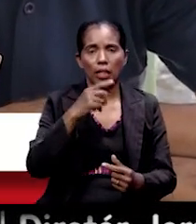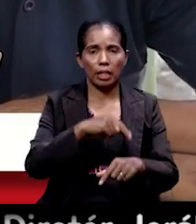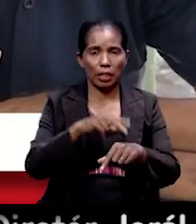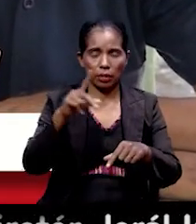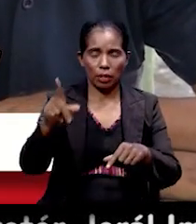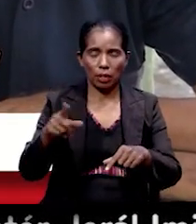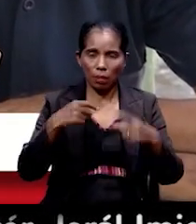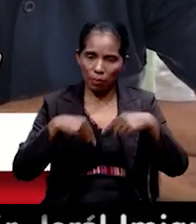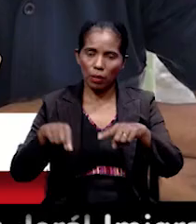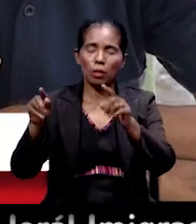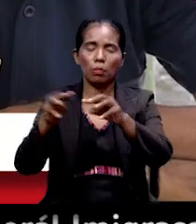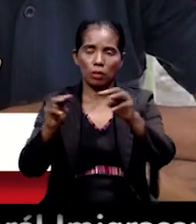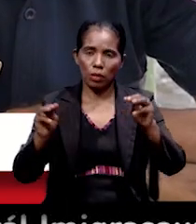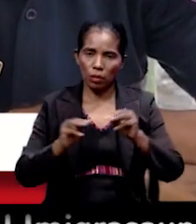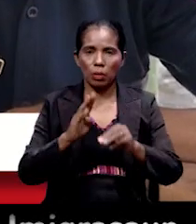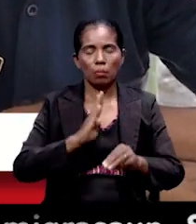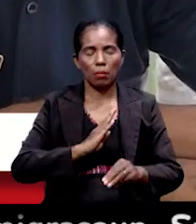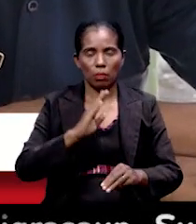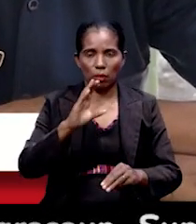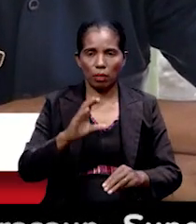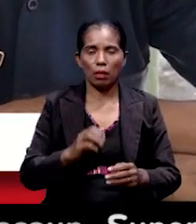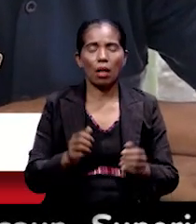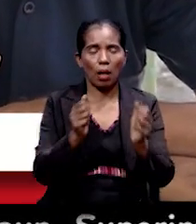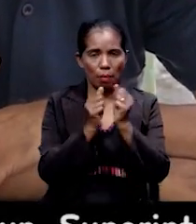bauna iha munisipu pa Baucau